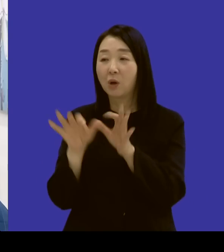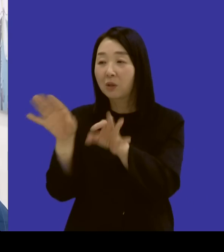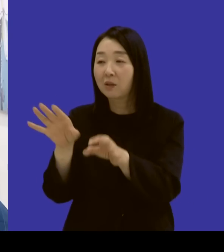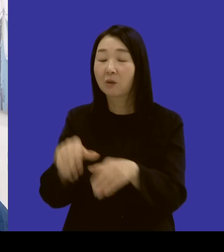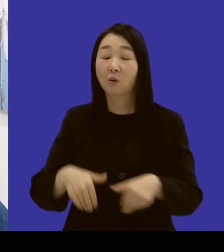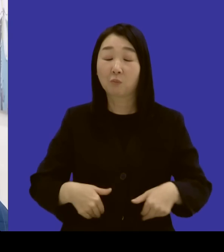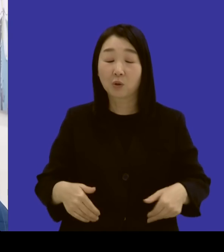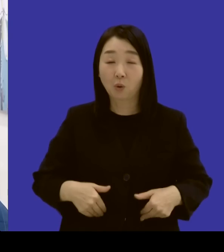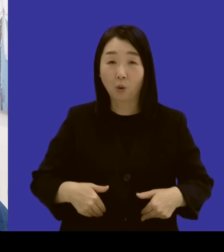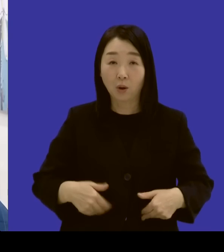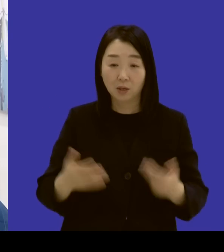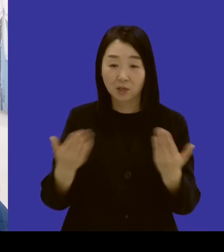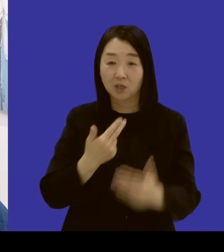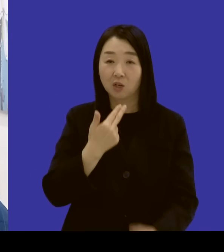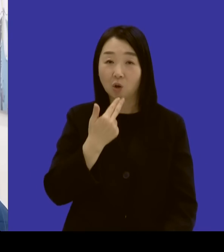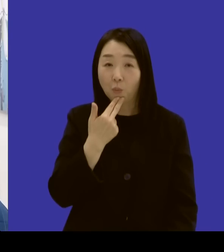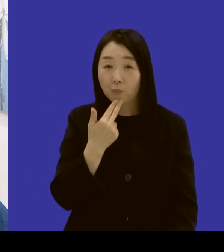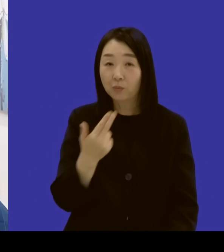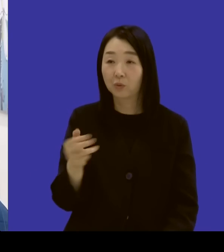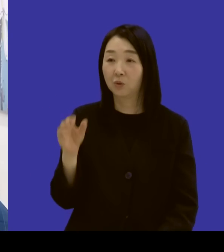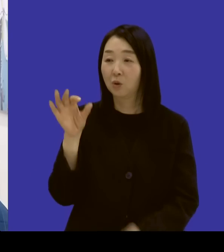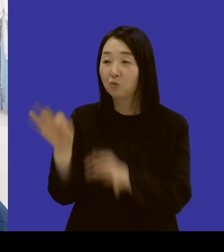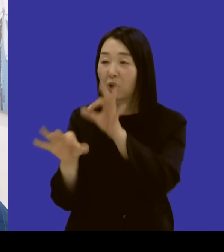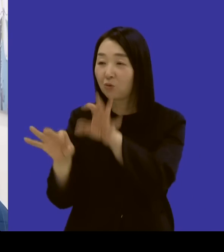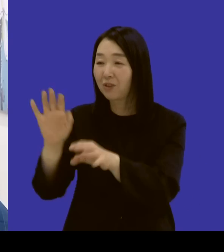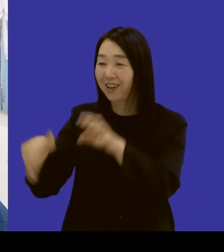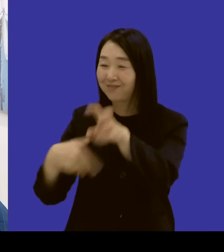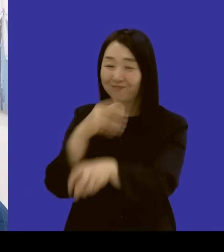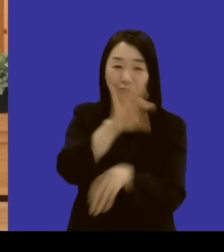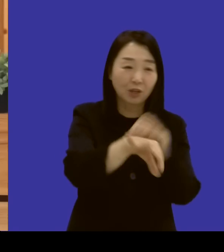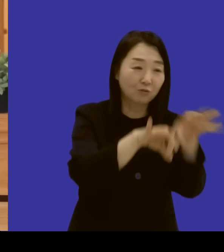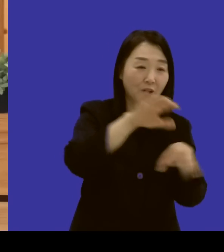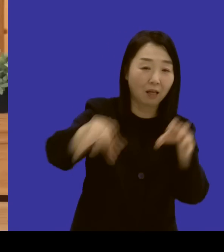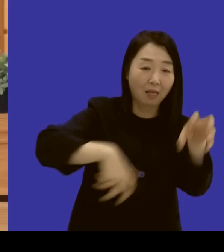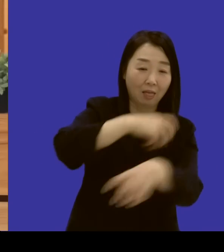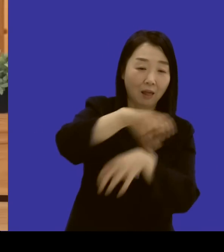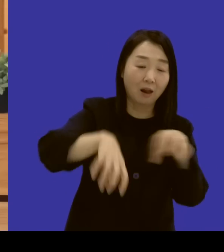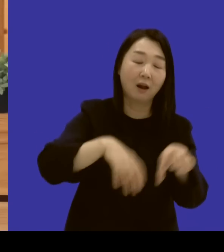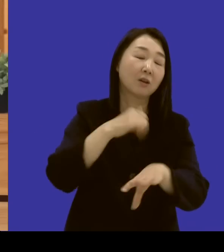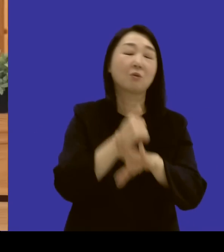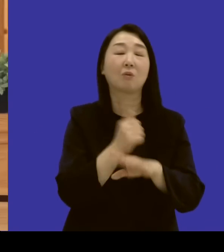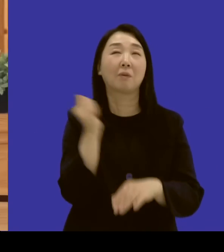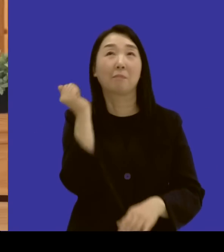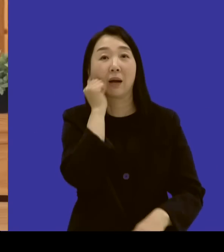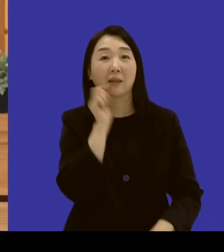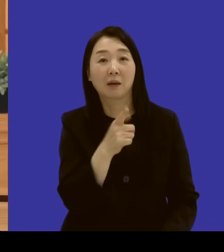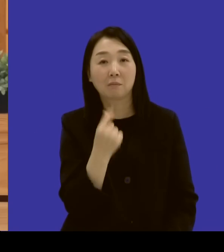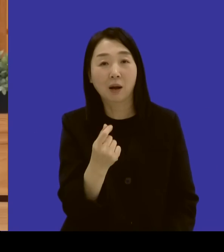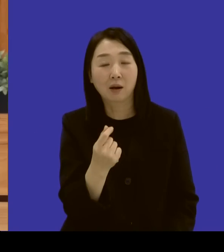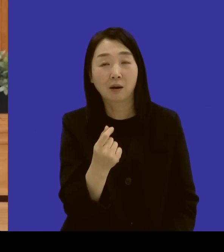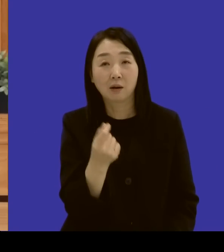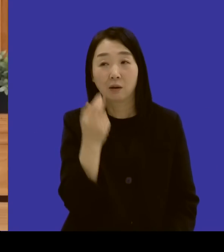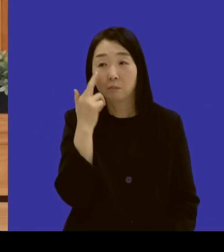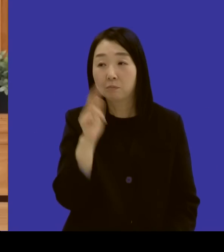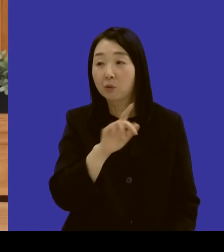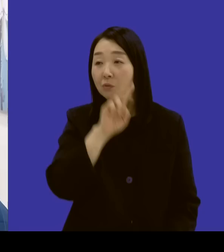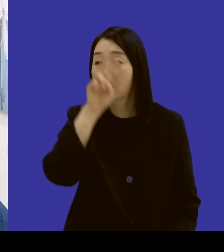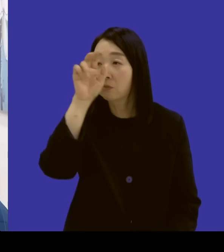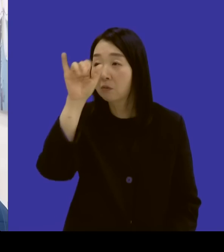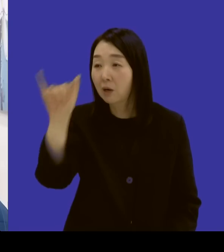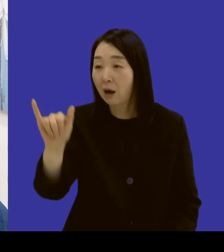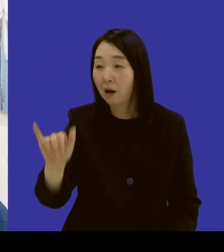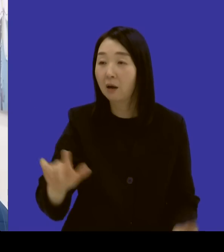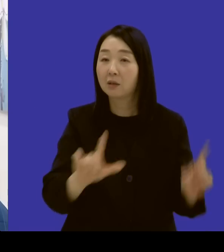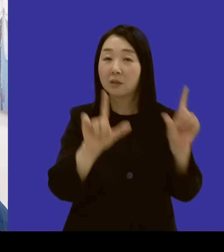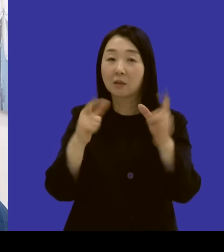들어오는 인컴이 없으면서 재테크한 걸로 또 재테크하고 이러다가 사실은 망하는 경우가 그렇죠, 굉장히 그렇죠. 많다고 제가 그렇죠. 미국을 갈 때 어떻게 살 건데 그렇지. 잡이 없이